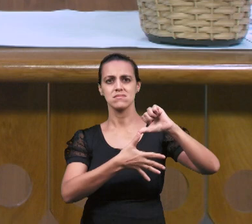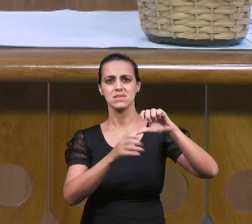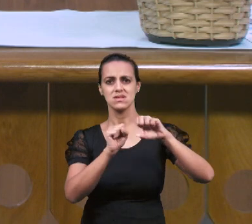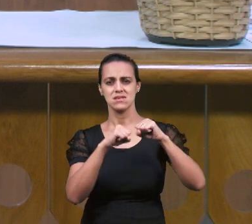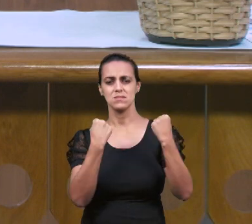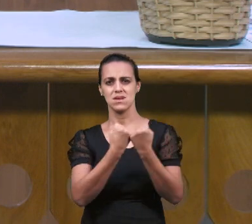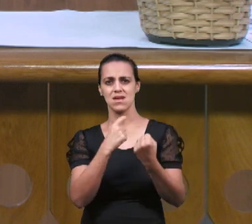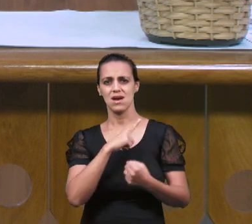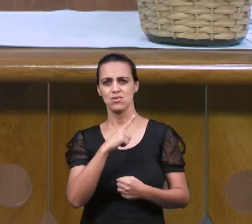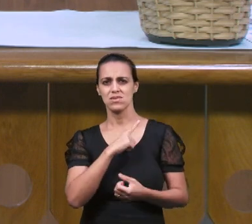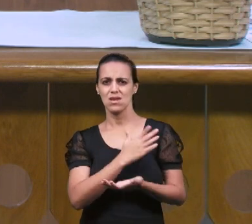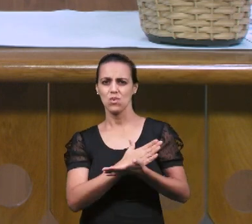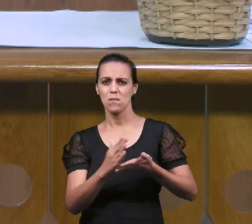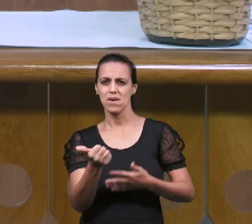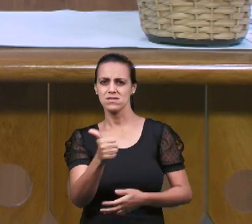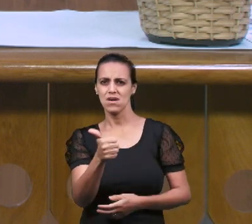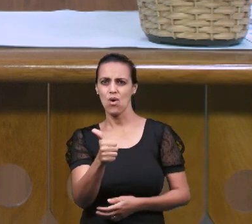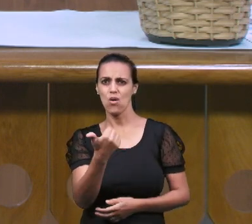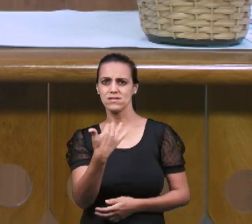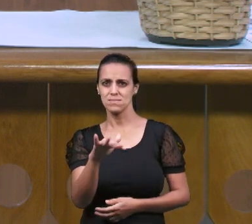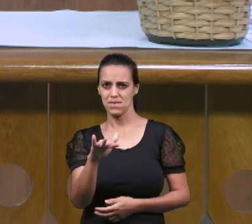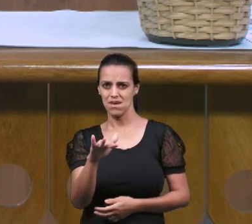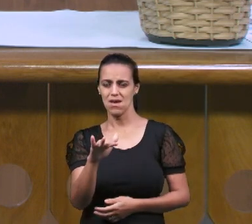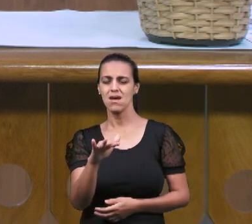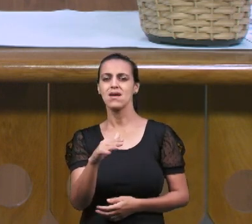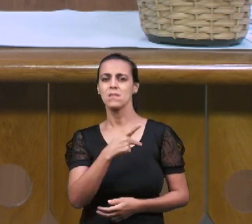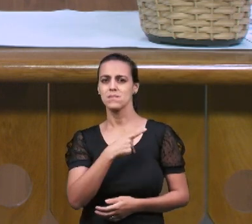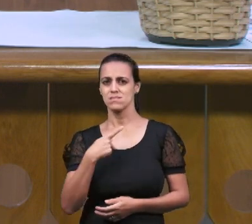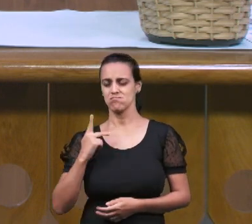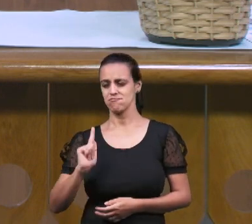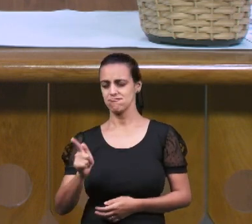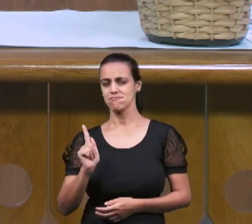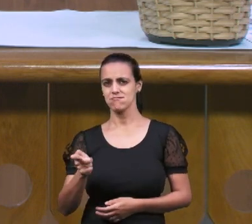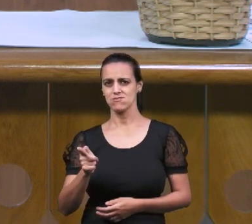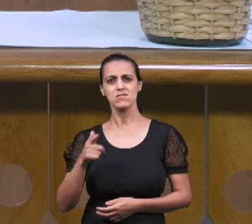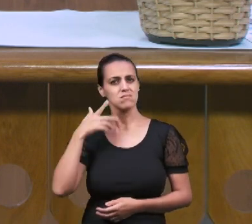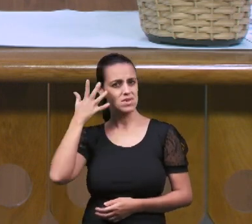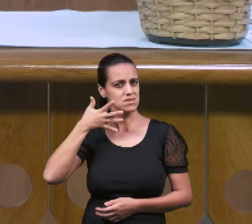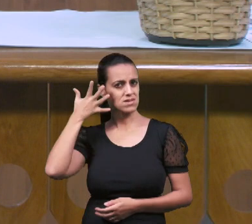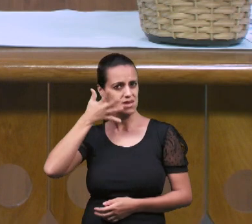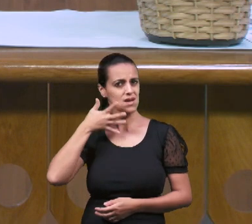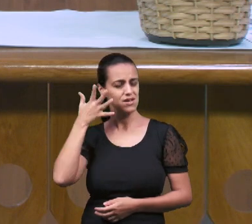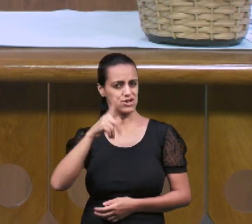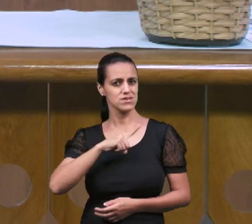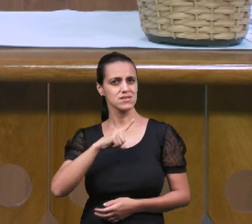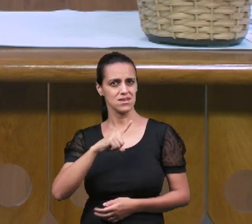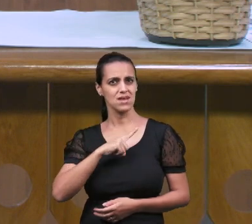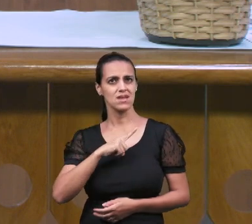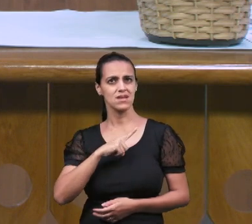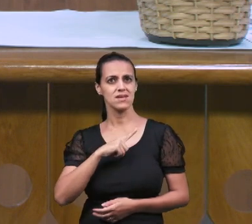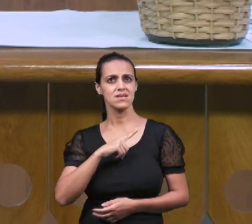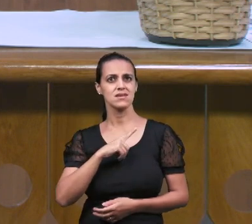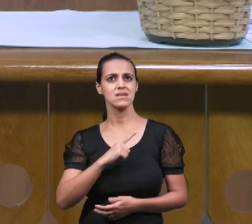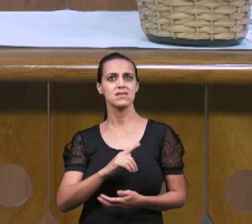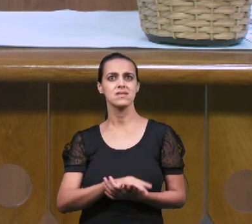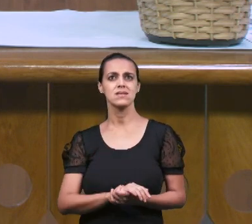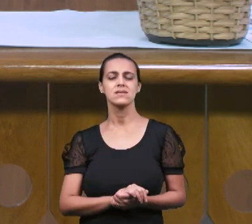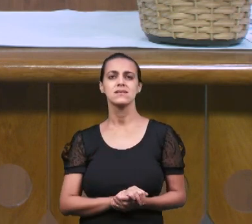Une parole pour l'Amérique du Sud. Le pasteur Jodetti va adresser au pasteur de l'Amérique du Sud, entre 13 mois ici.